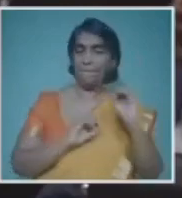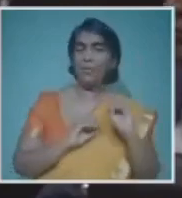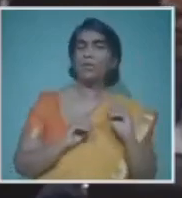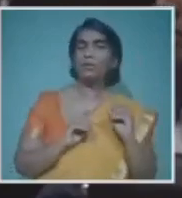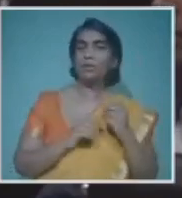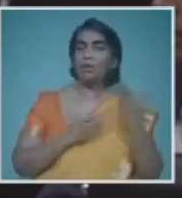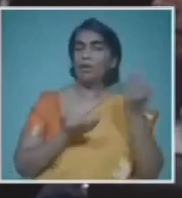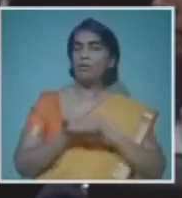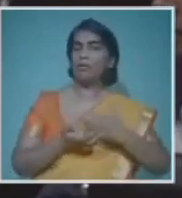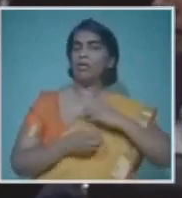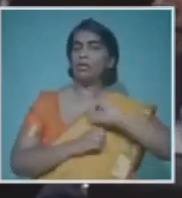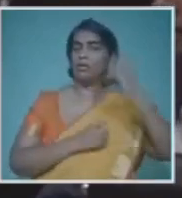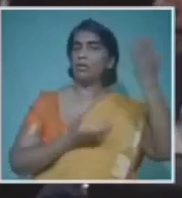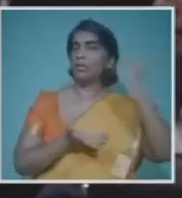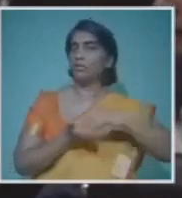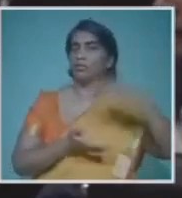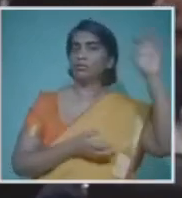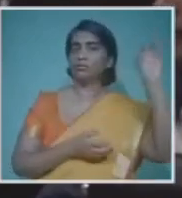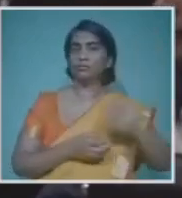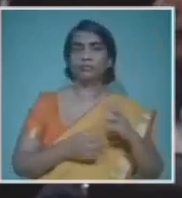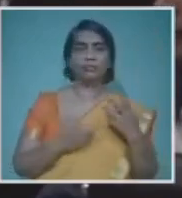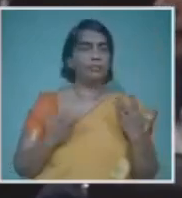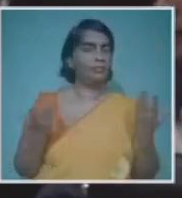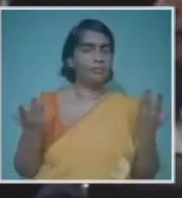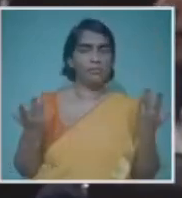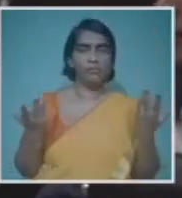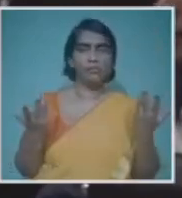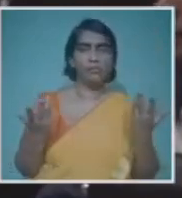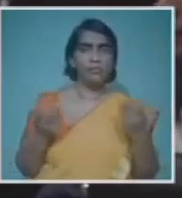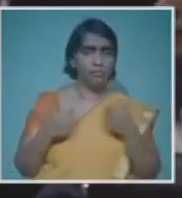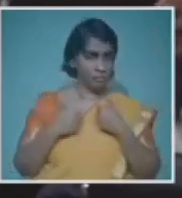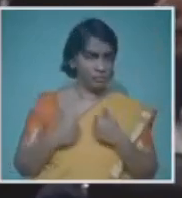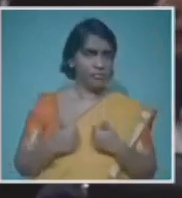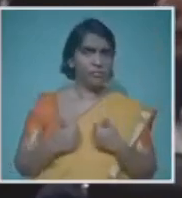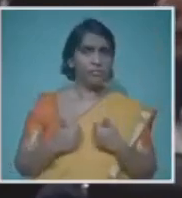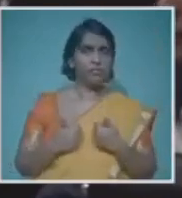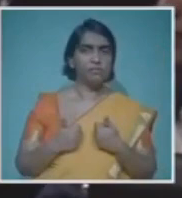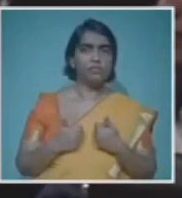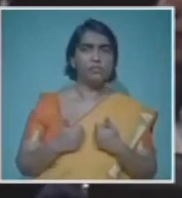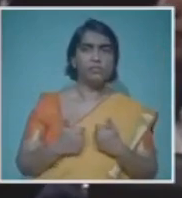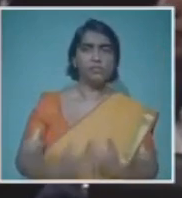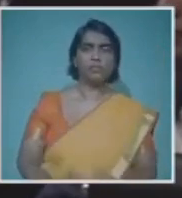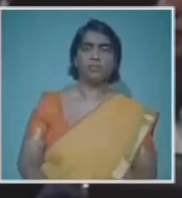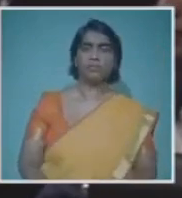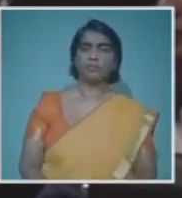77ක් ආපහු ගියා කියලා තමයි මේ වාර්තා ඒගොල්ලෝ ඉදිරිපත් කළා තියෙන්නේ. මේව නිවැරදිද?